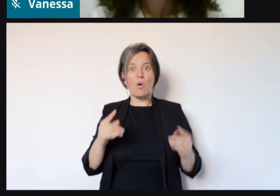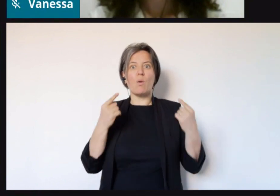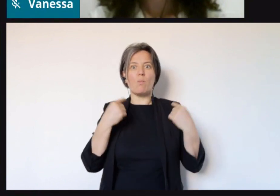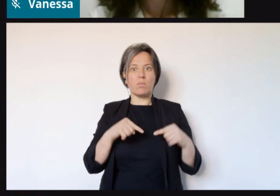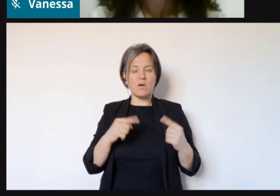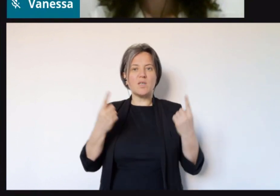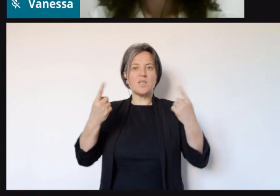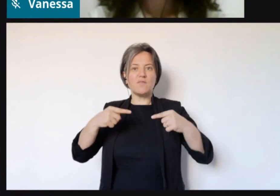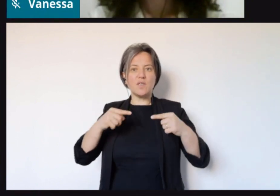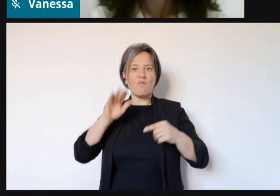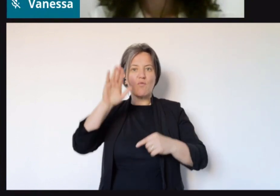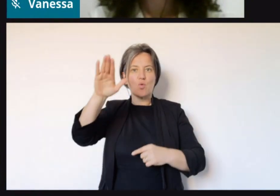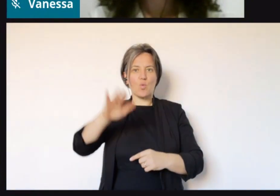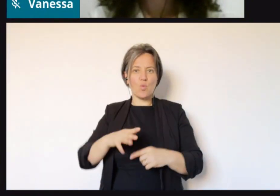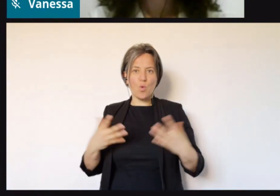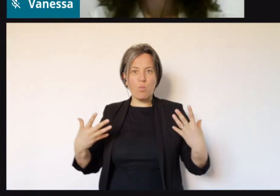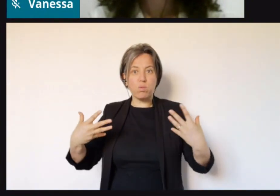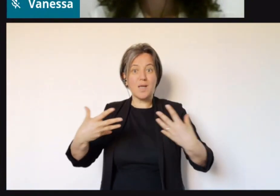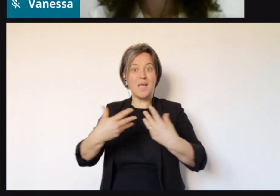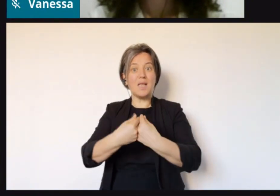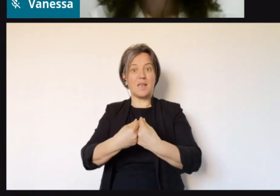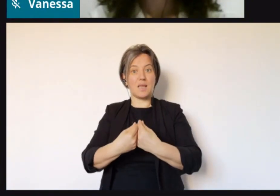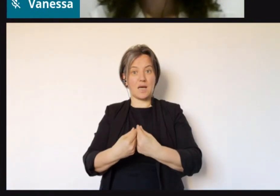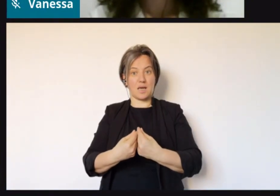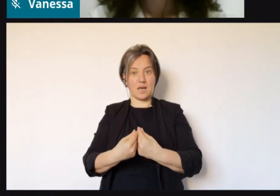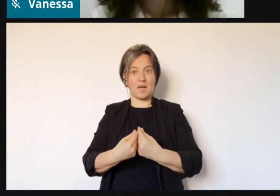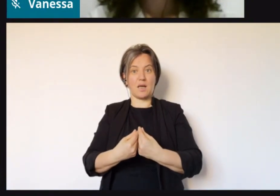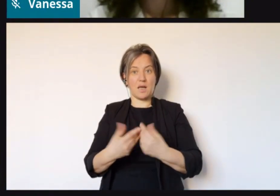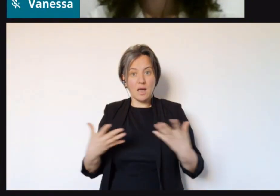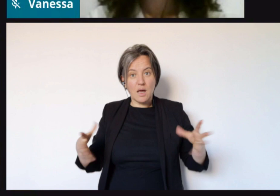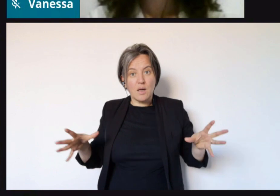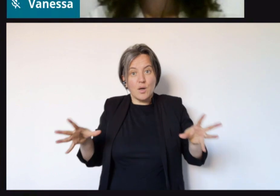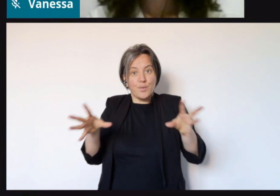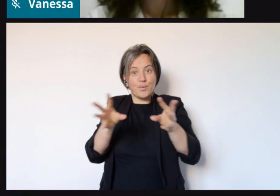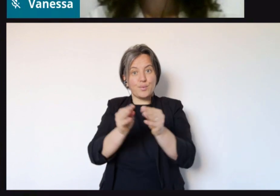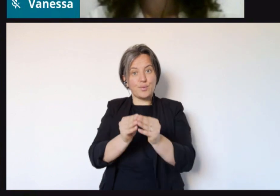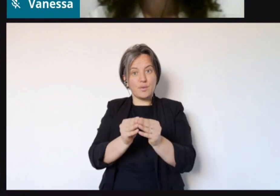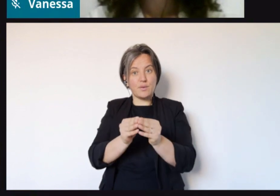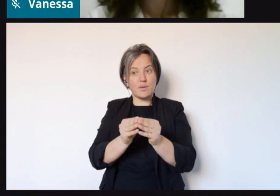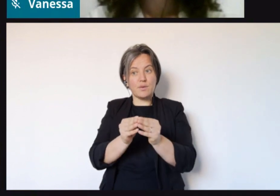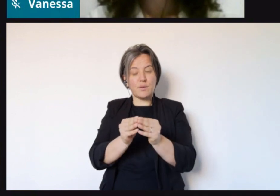Questo è un po' la sfida del futuro, è l'integrazione